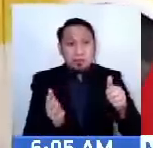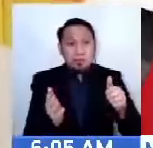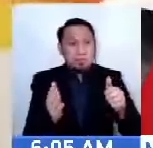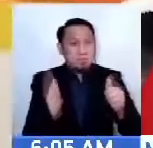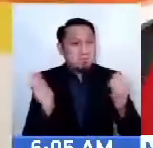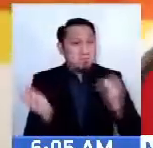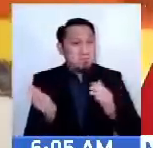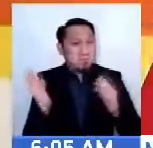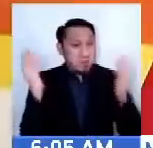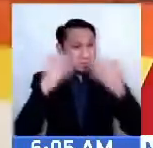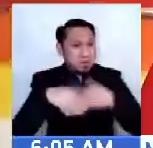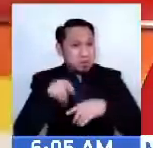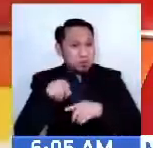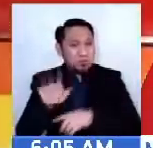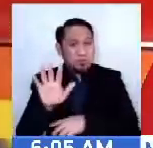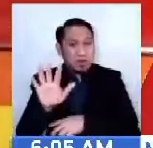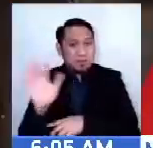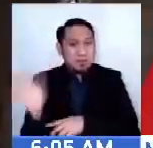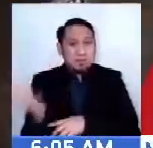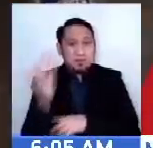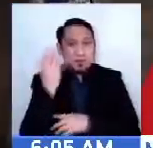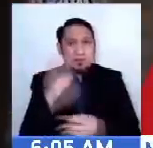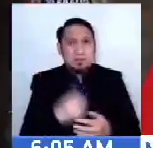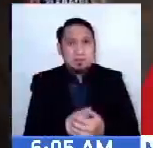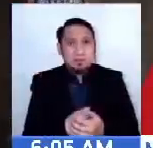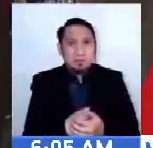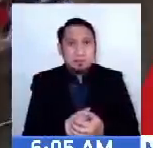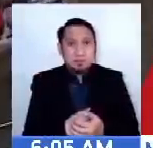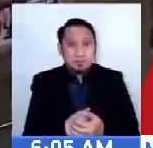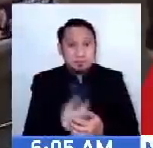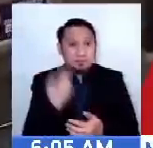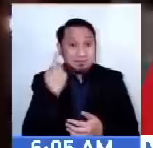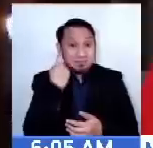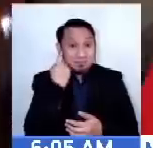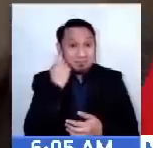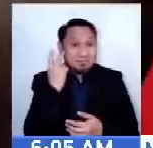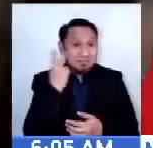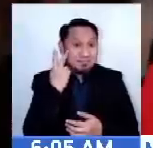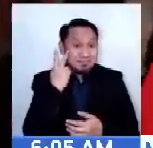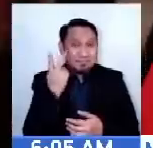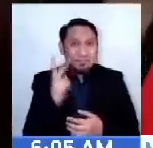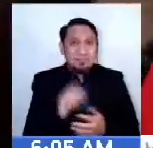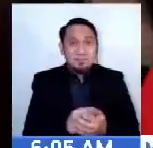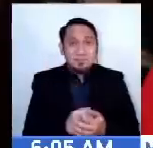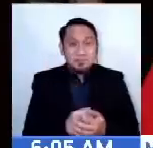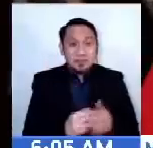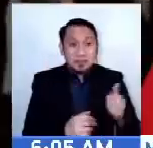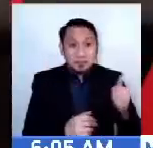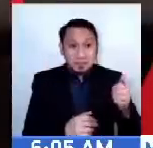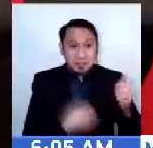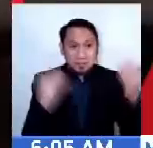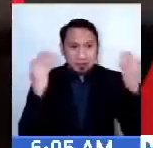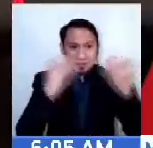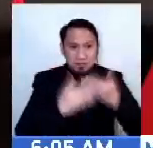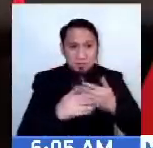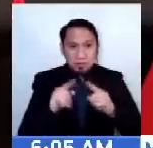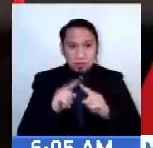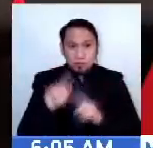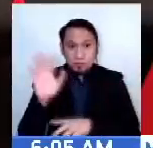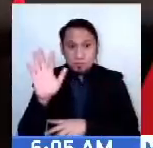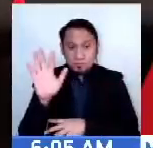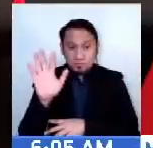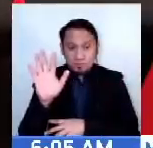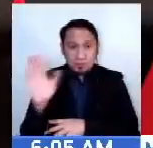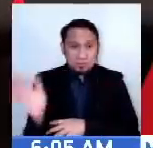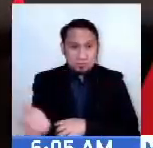Panay ang dating ng mga bus sa terminal na ito sa EDSA Cubao kaninang madaling araw. Sa window hours na 10 p.m. to 5 a.m. na lang kasi bumabiyahe ang ilang